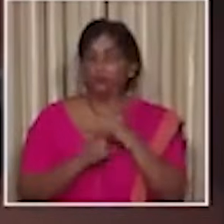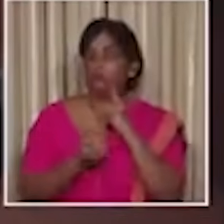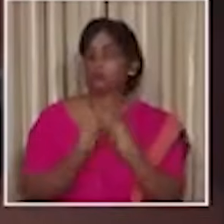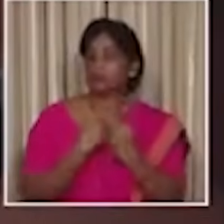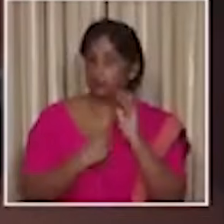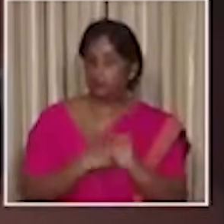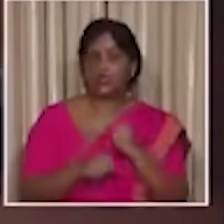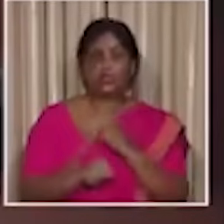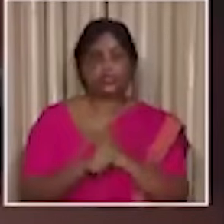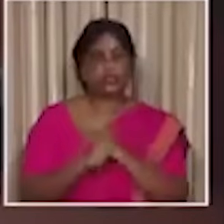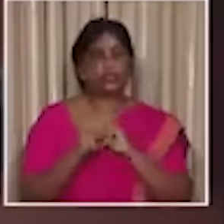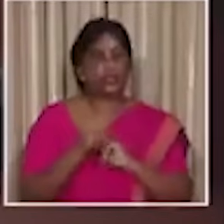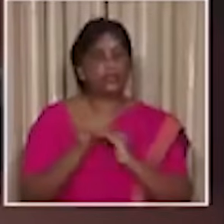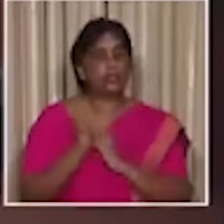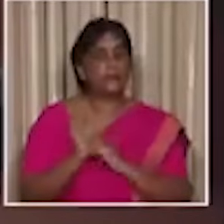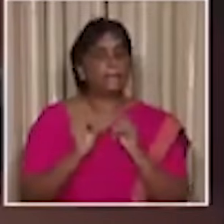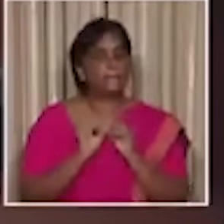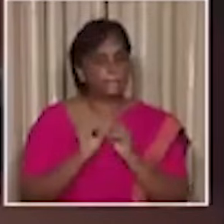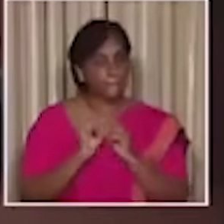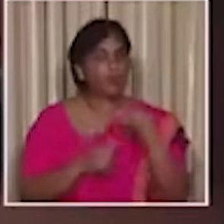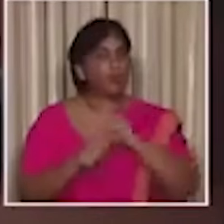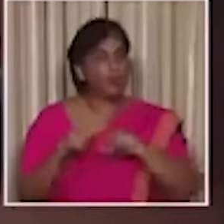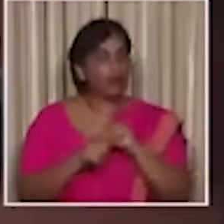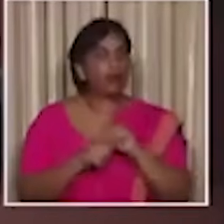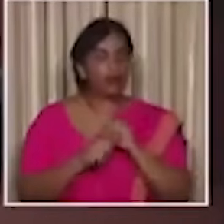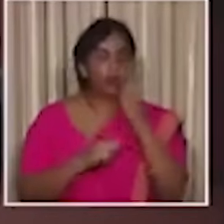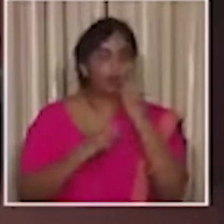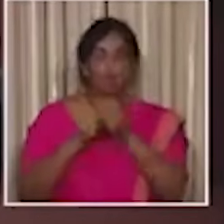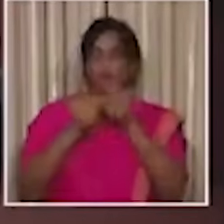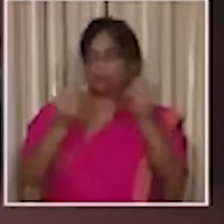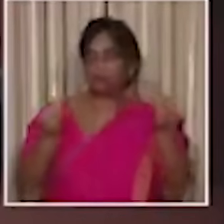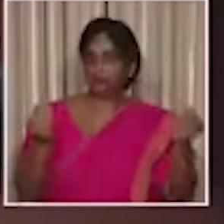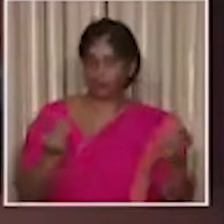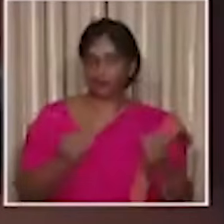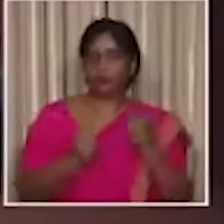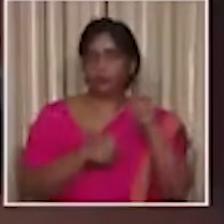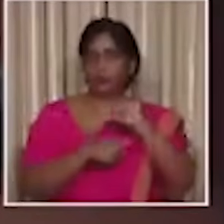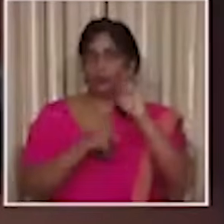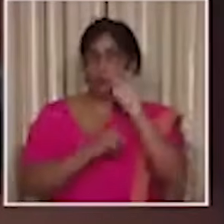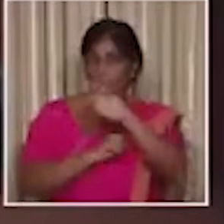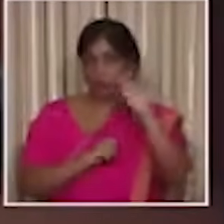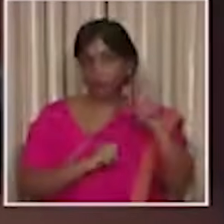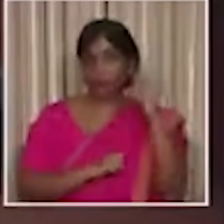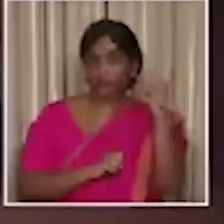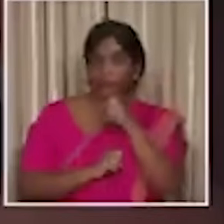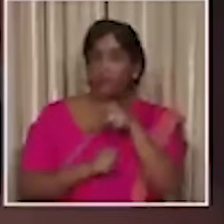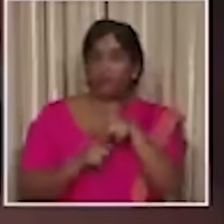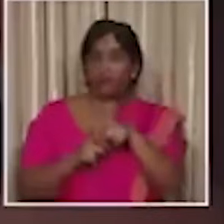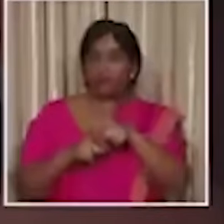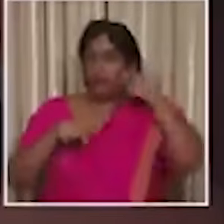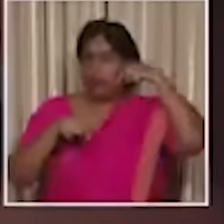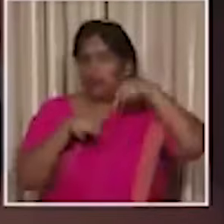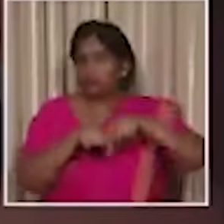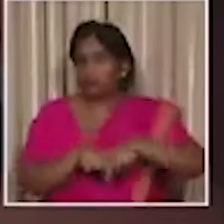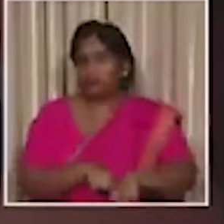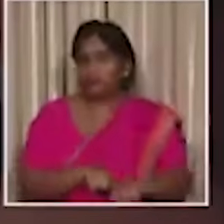සඳහා GSMB ආයතනය තුනට පවරු ලැබුවා. ඒ කියන්නේ මේ ආයතනවලට පවරු ලැබුවා මේක නිධිය ඉස්සලා කොච්චර රිසර්ව් එකක් තියෙනවද කියලා